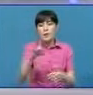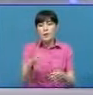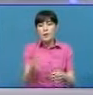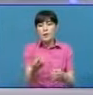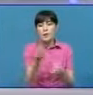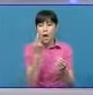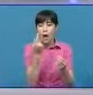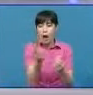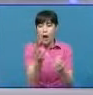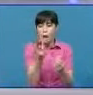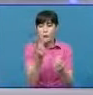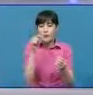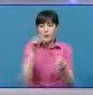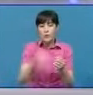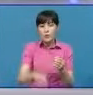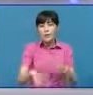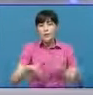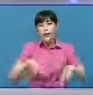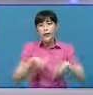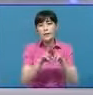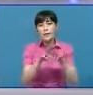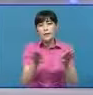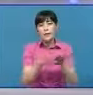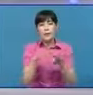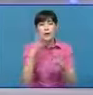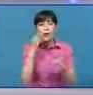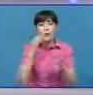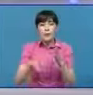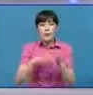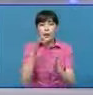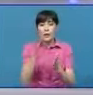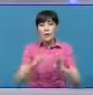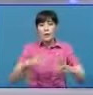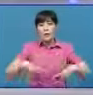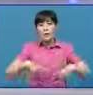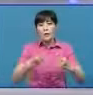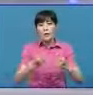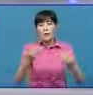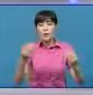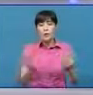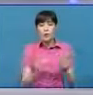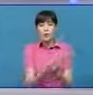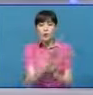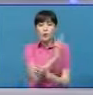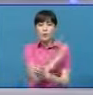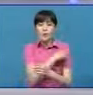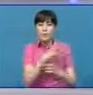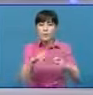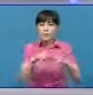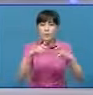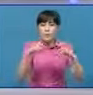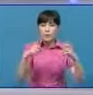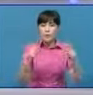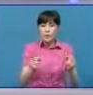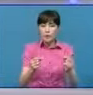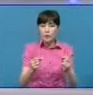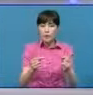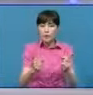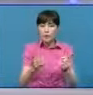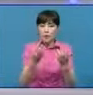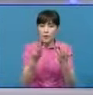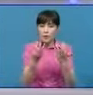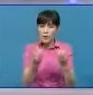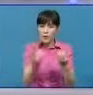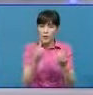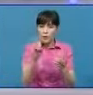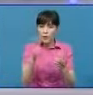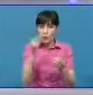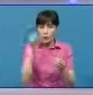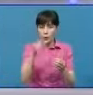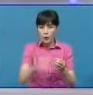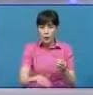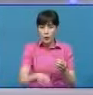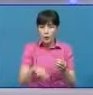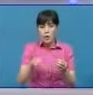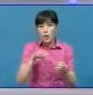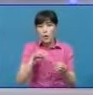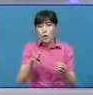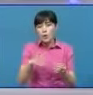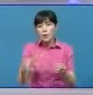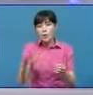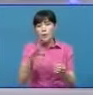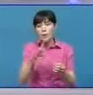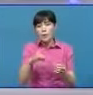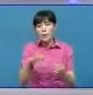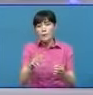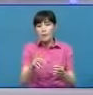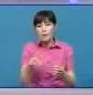пен санарлық. Астана мен Алматы қалаларында бой көтерген жаңа үлгідегі медициналық мекеменің тағы біреуі енді Төлебе